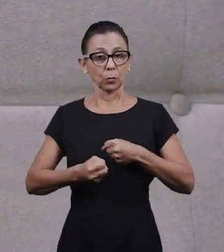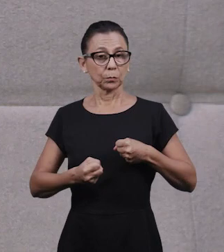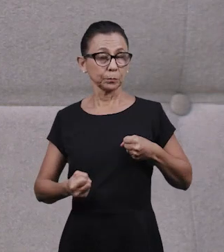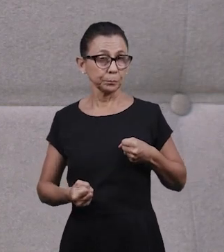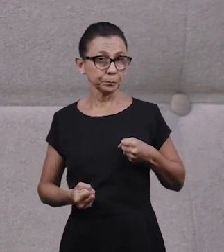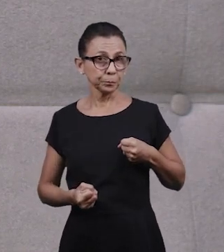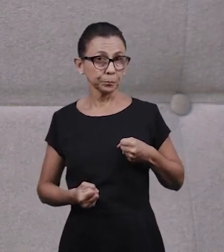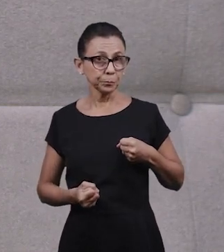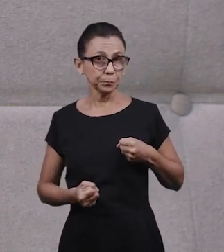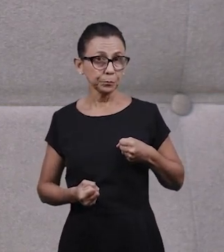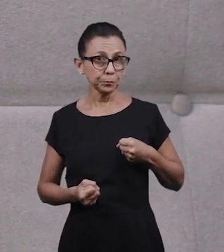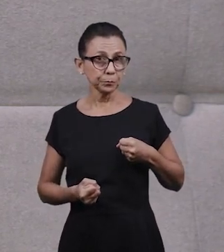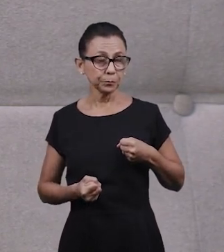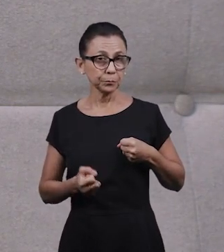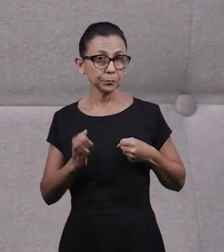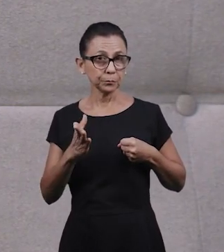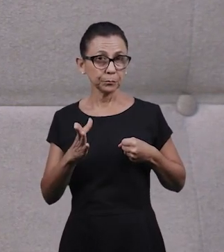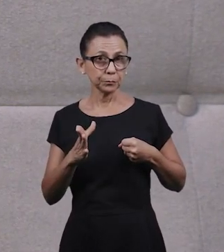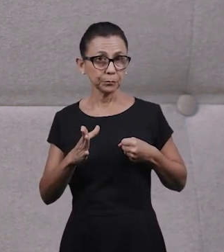Vos reins sont sains?